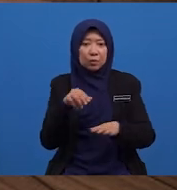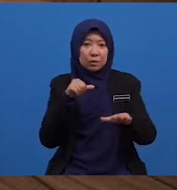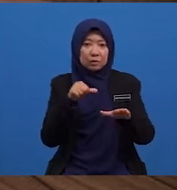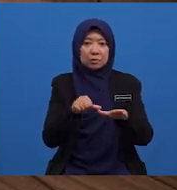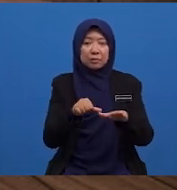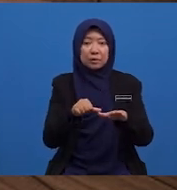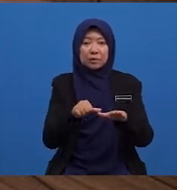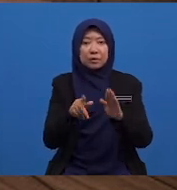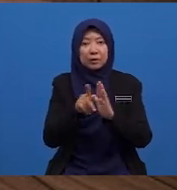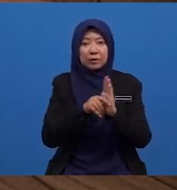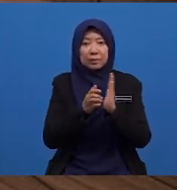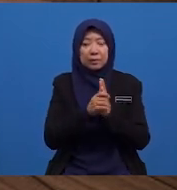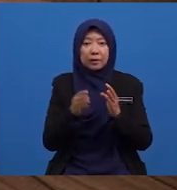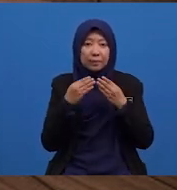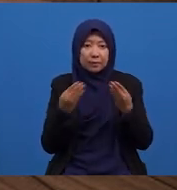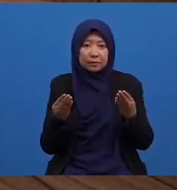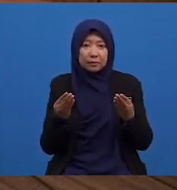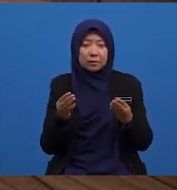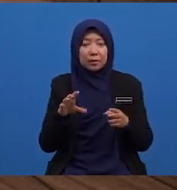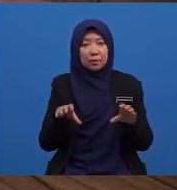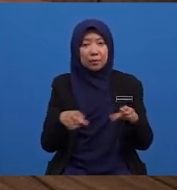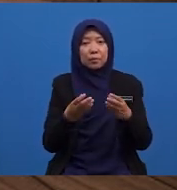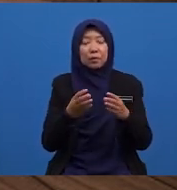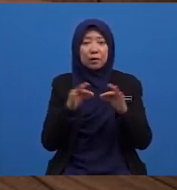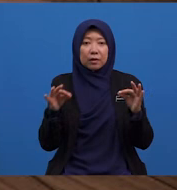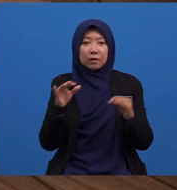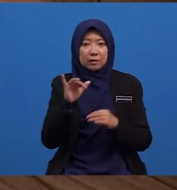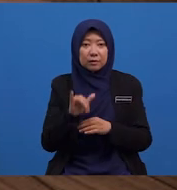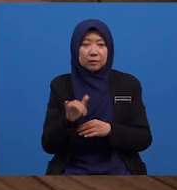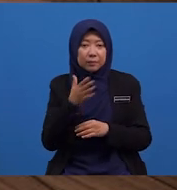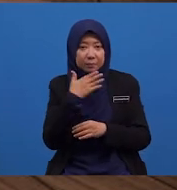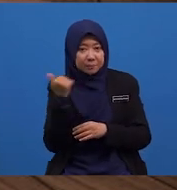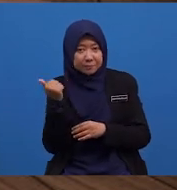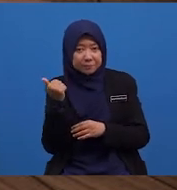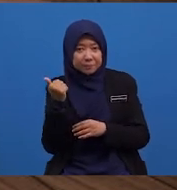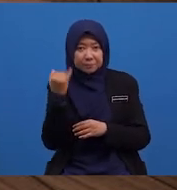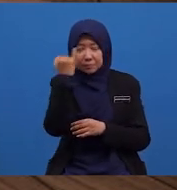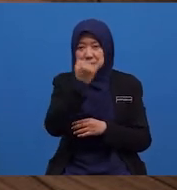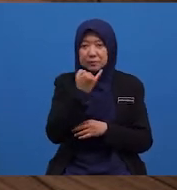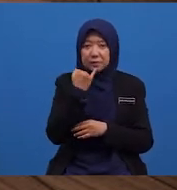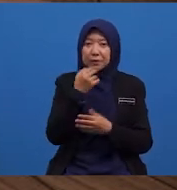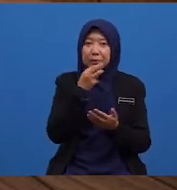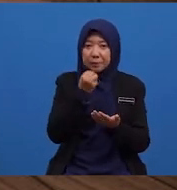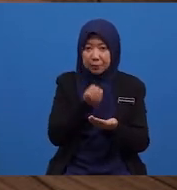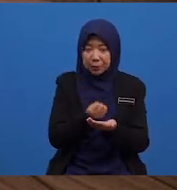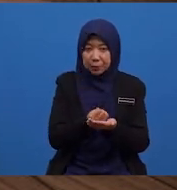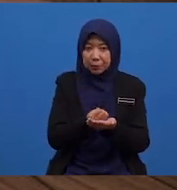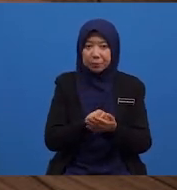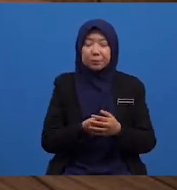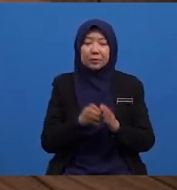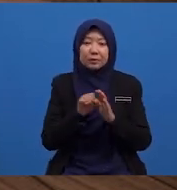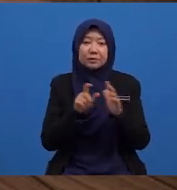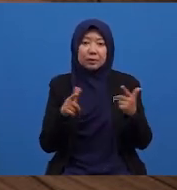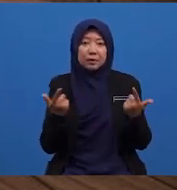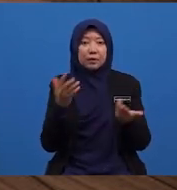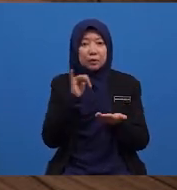bahasa dan menghasilkan ayat yang gramatis dan menarik, indah dan bermutu. Selain